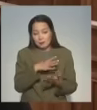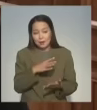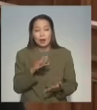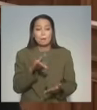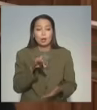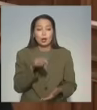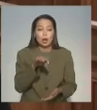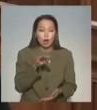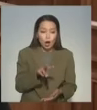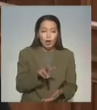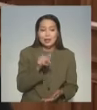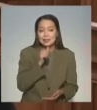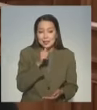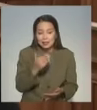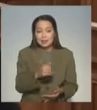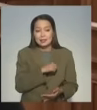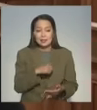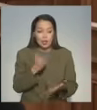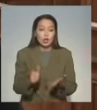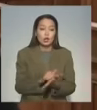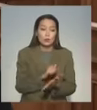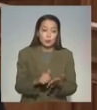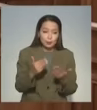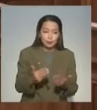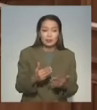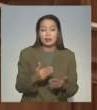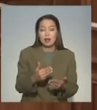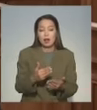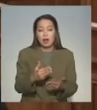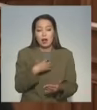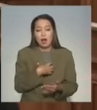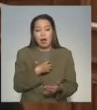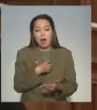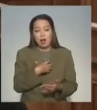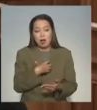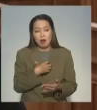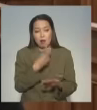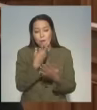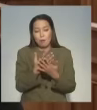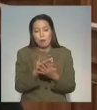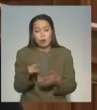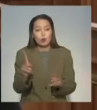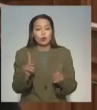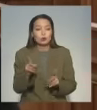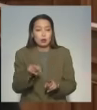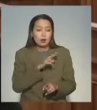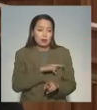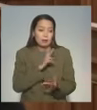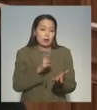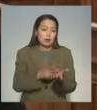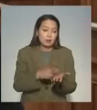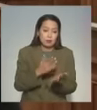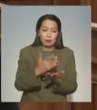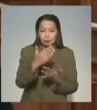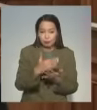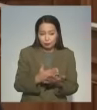испытаний, вся нормативная документация, на основании которой они должны были выполнять свои работы, была перечислена,